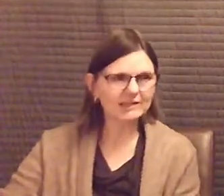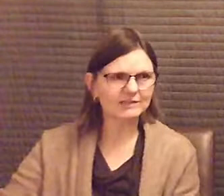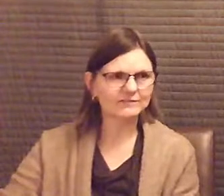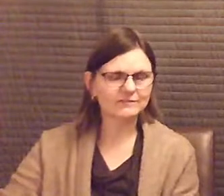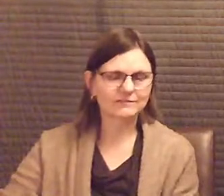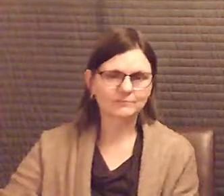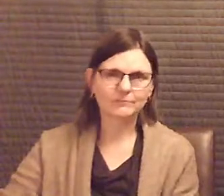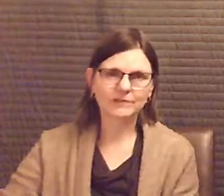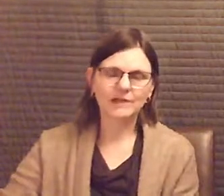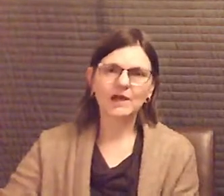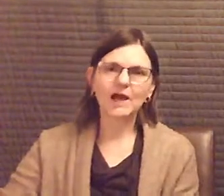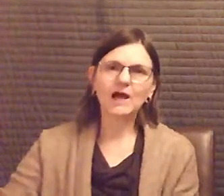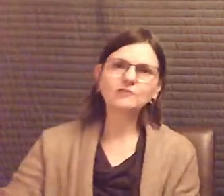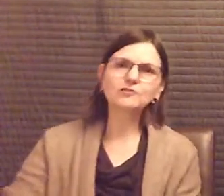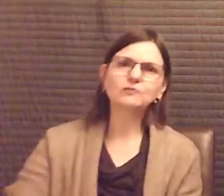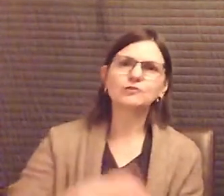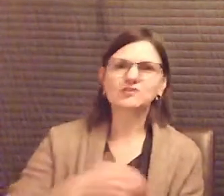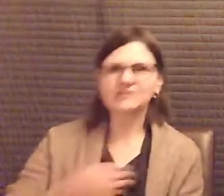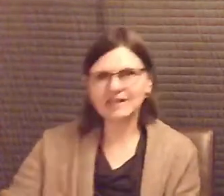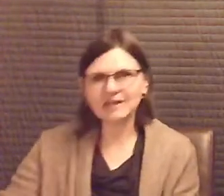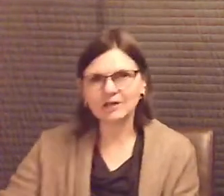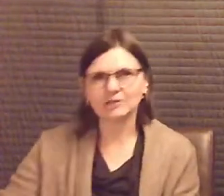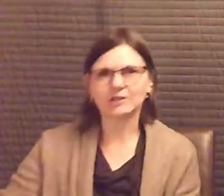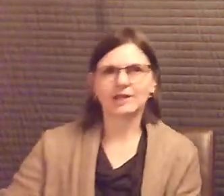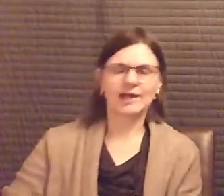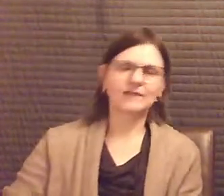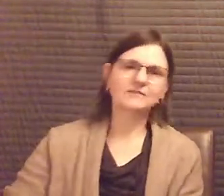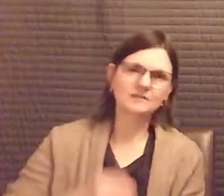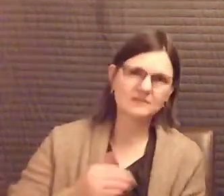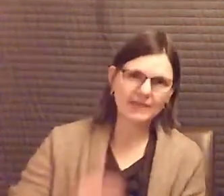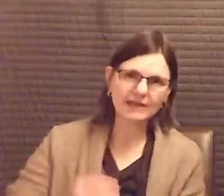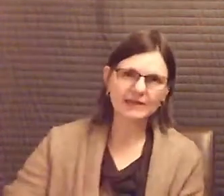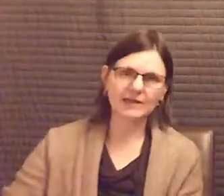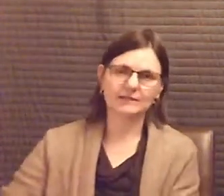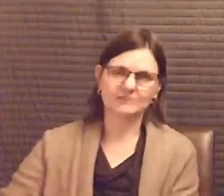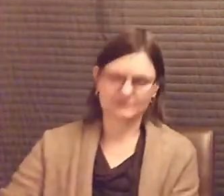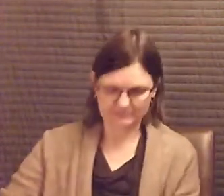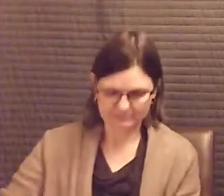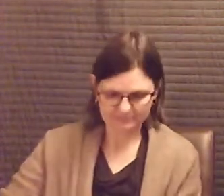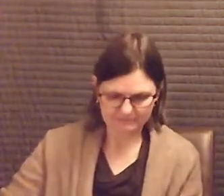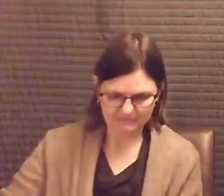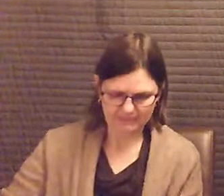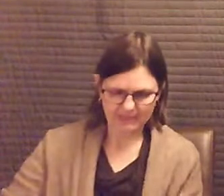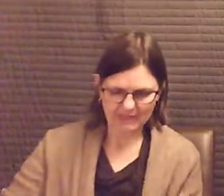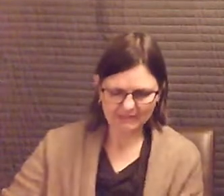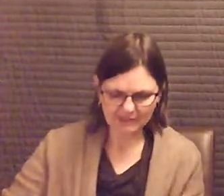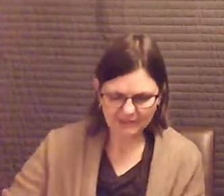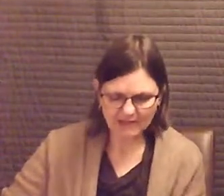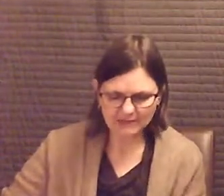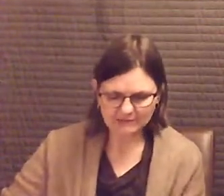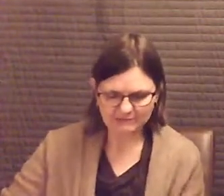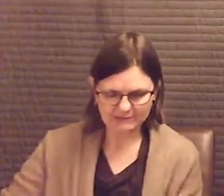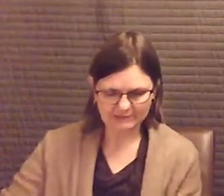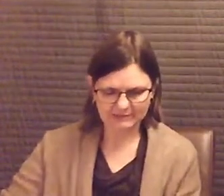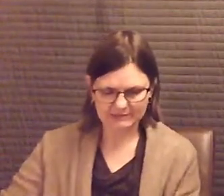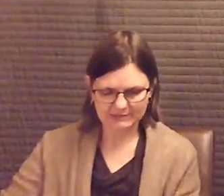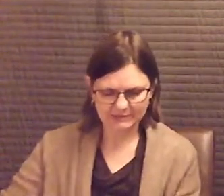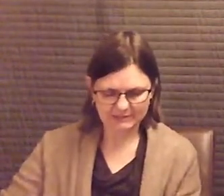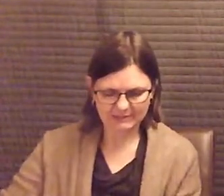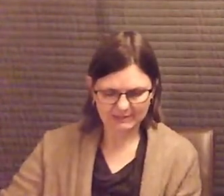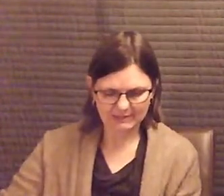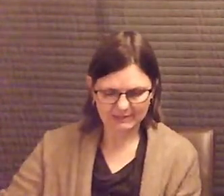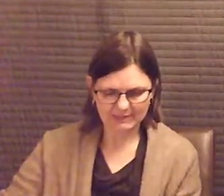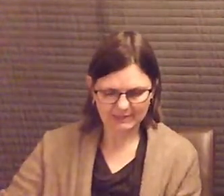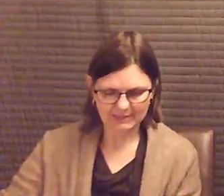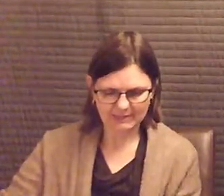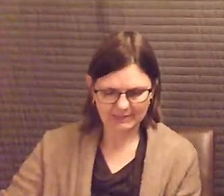voorzien en blessing als een voorzieningen en ze zegeningen en is power en zijn kracht in mijn